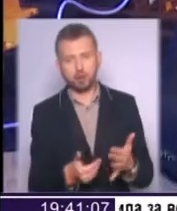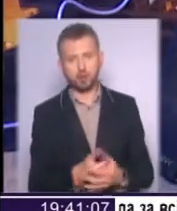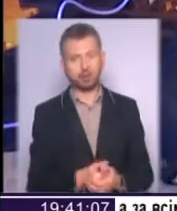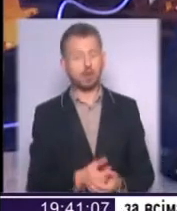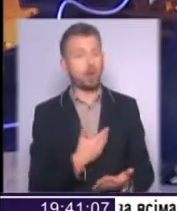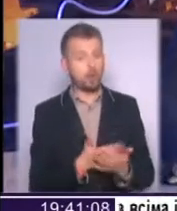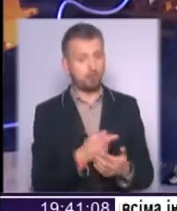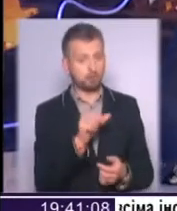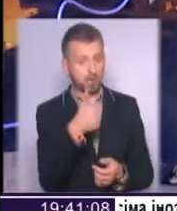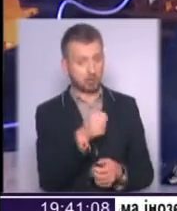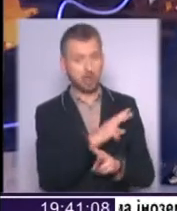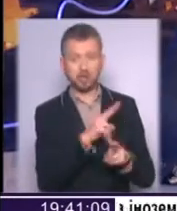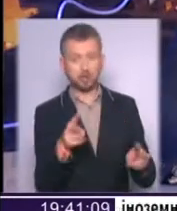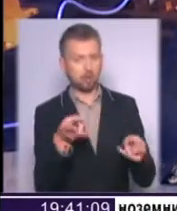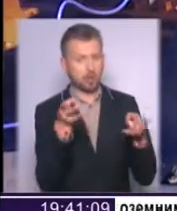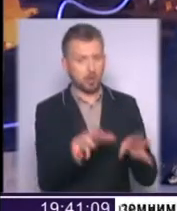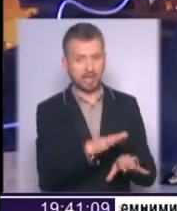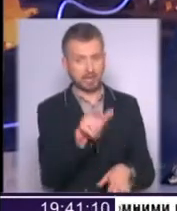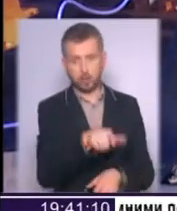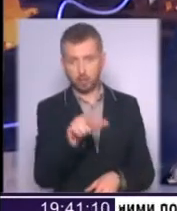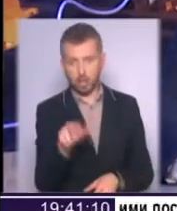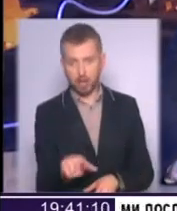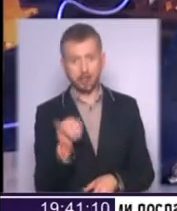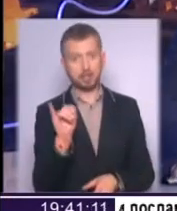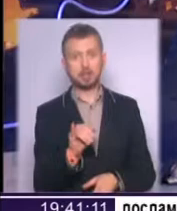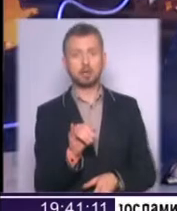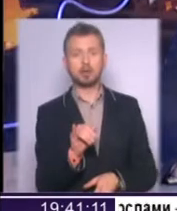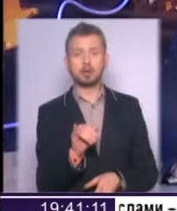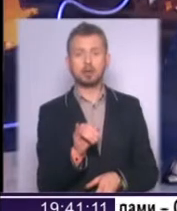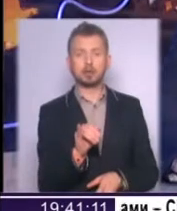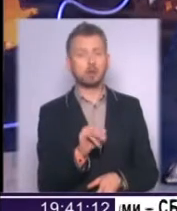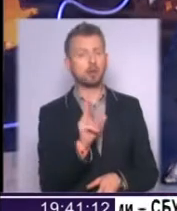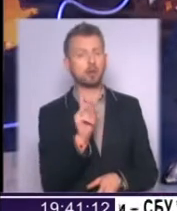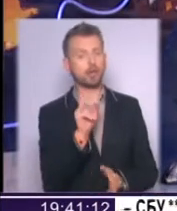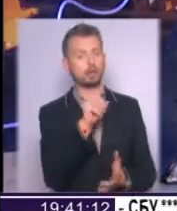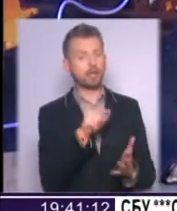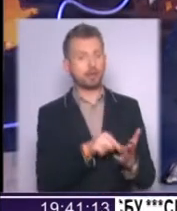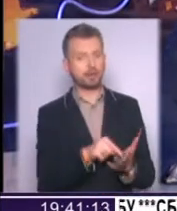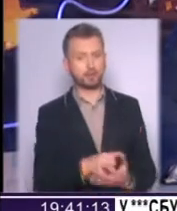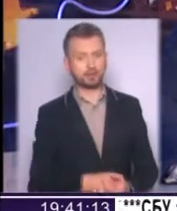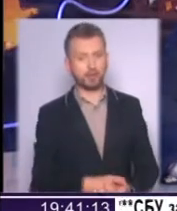От, це перше. Тобто ніхто не кидає людей. І, ну, друге